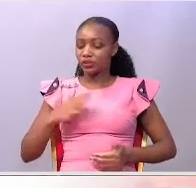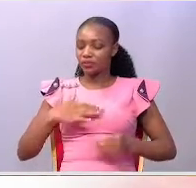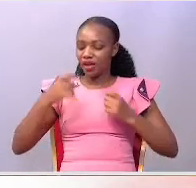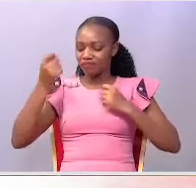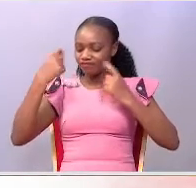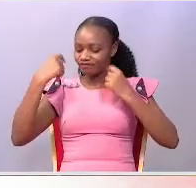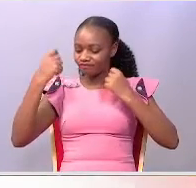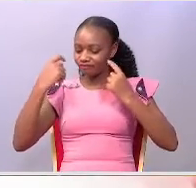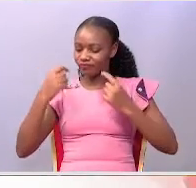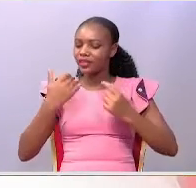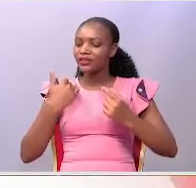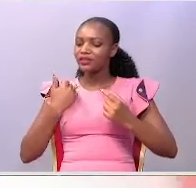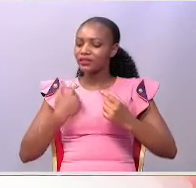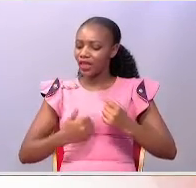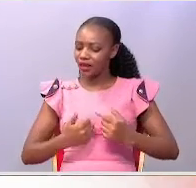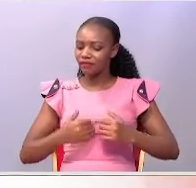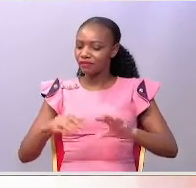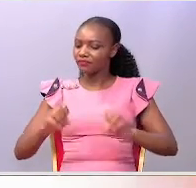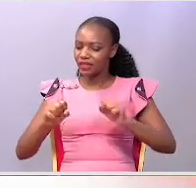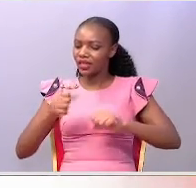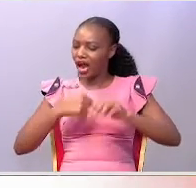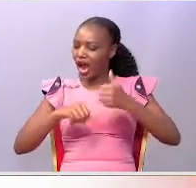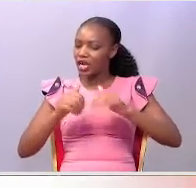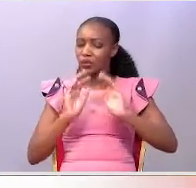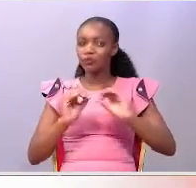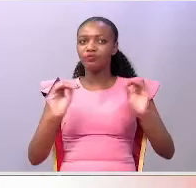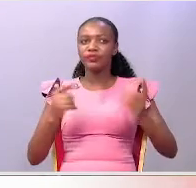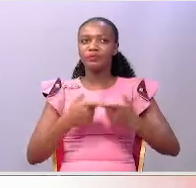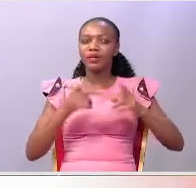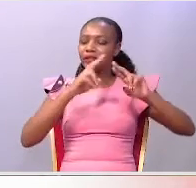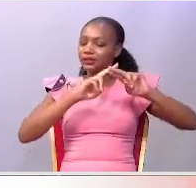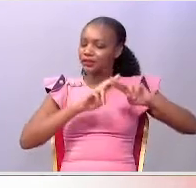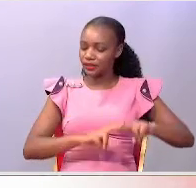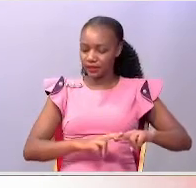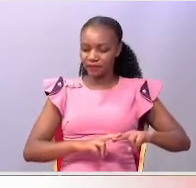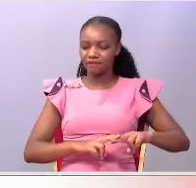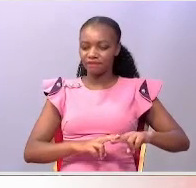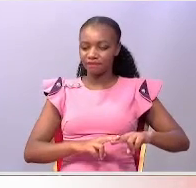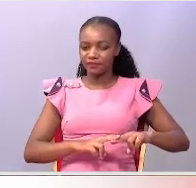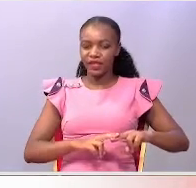Sikuchukua hatua yote kumpiga. Kile nilifanya ni kukaa chini.